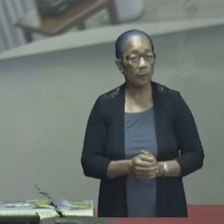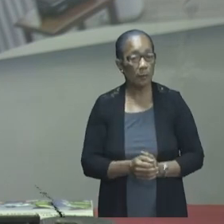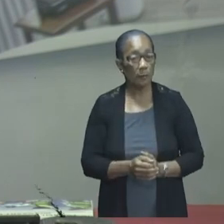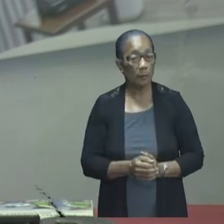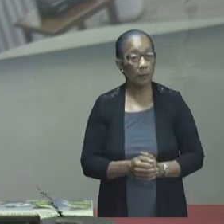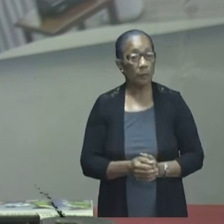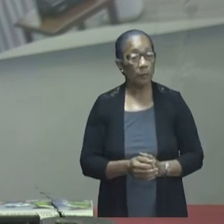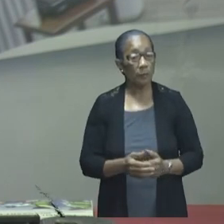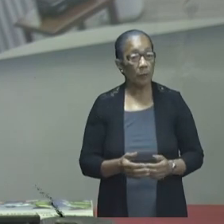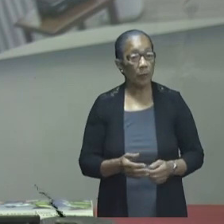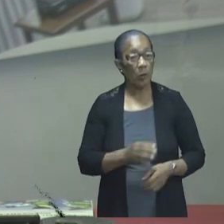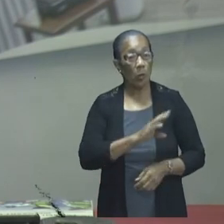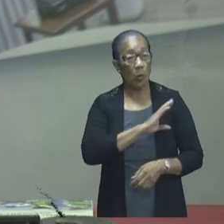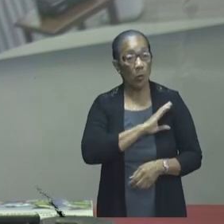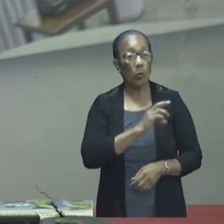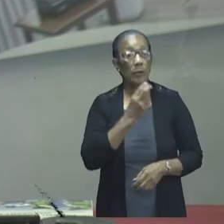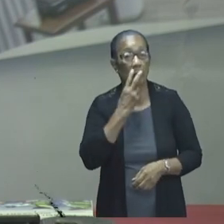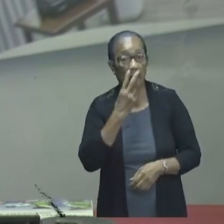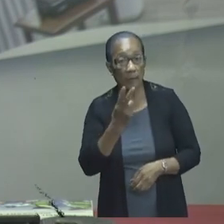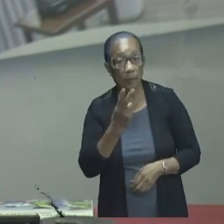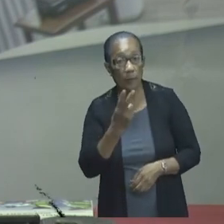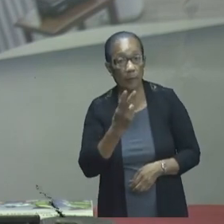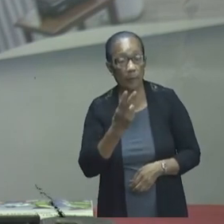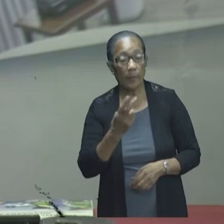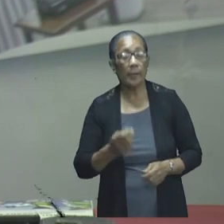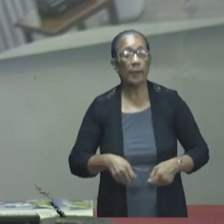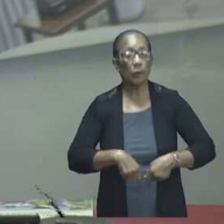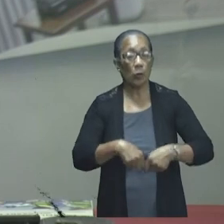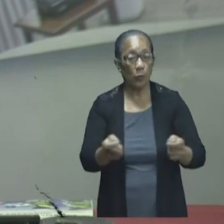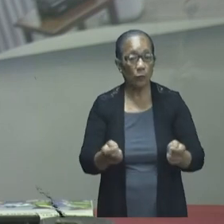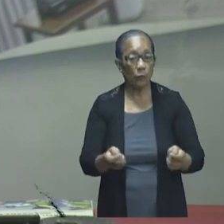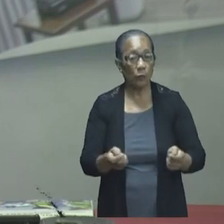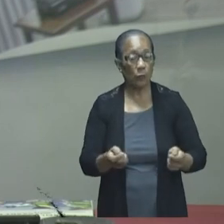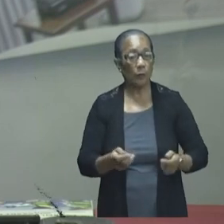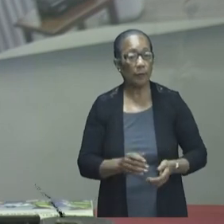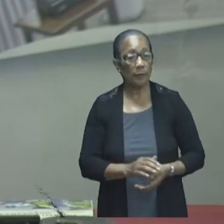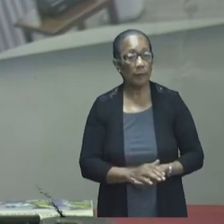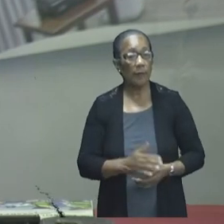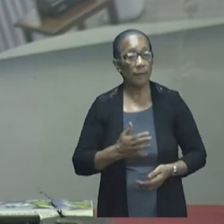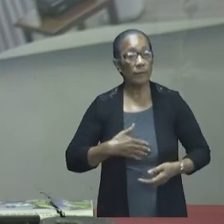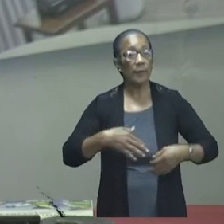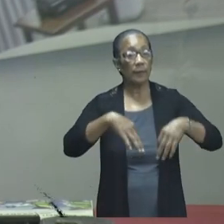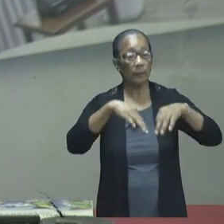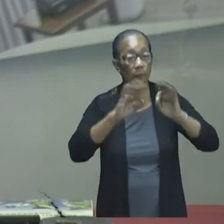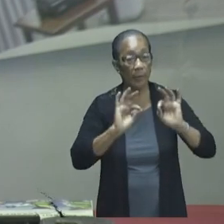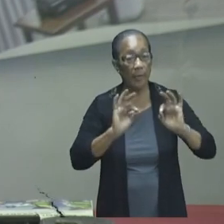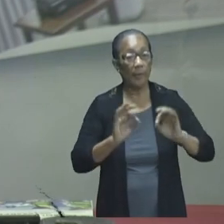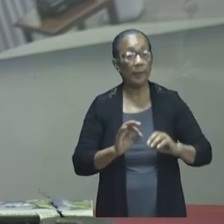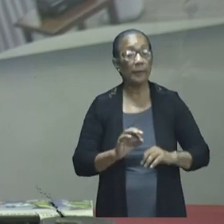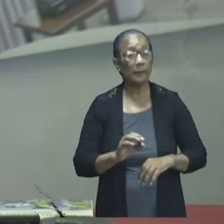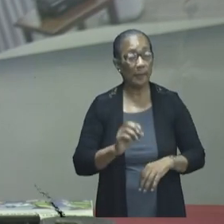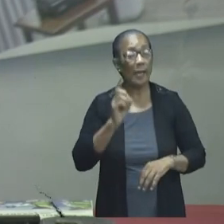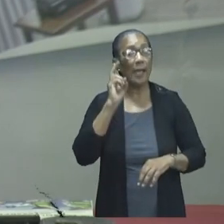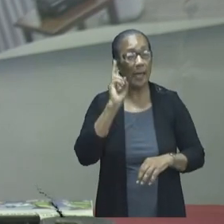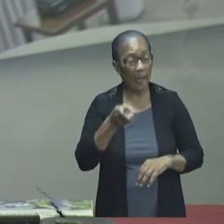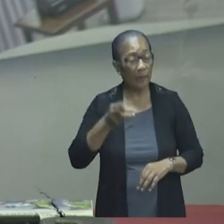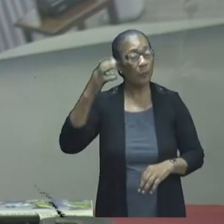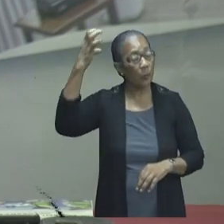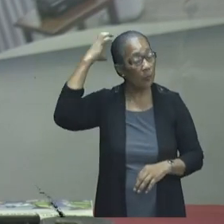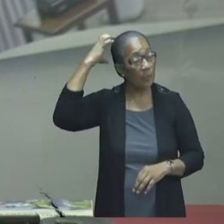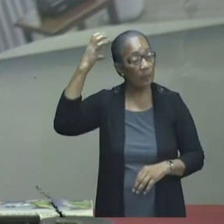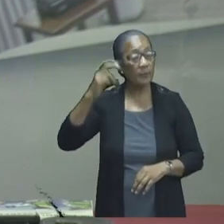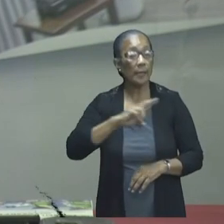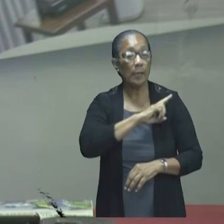natuurlijk keken we namelijk als bij het uitvoeren van het beleid ernstige mango zijn en wij als er